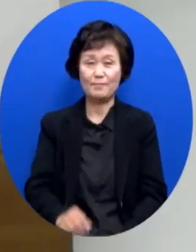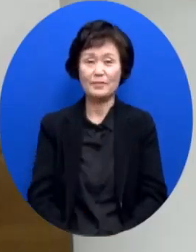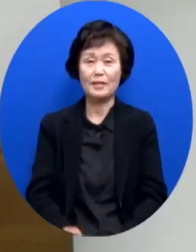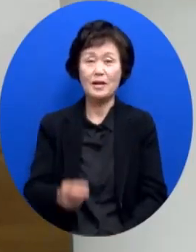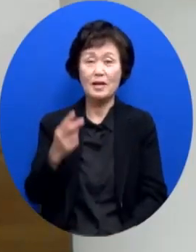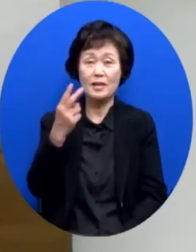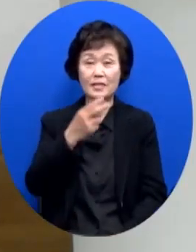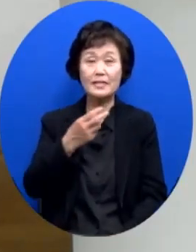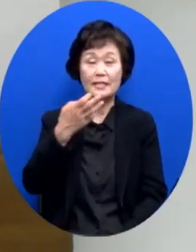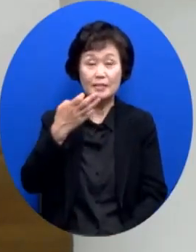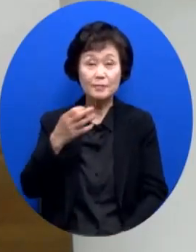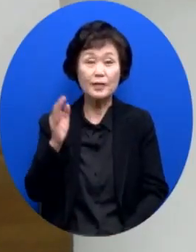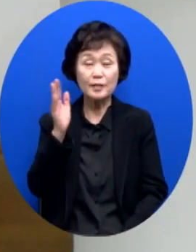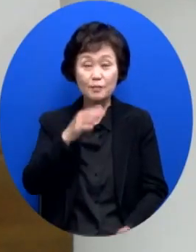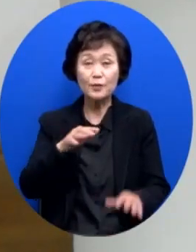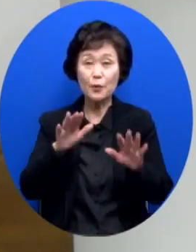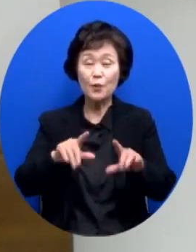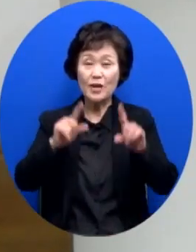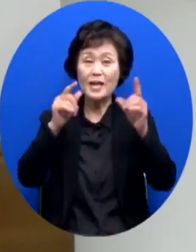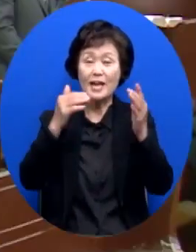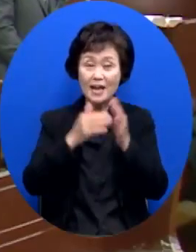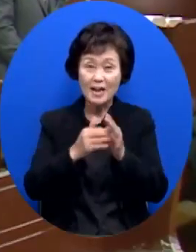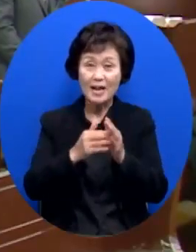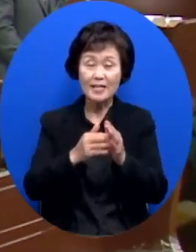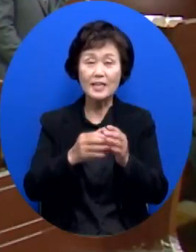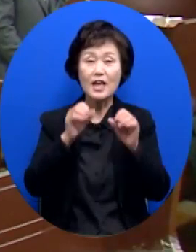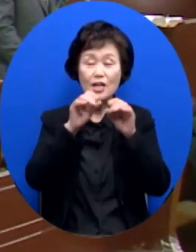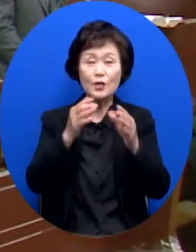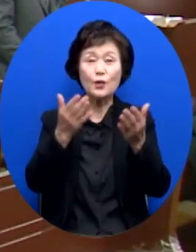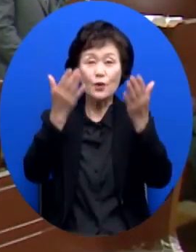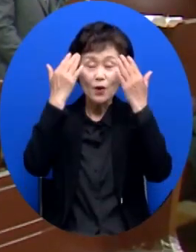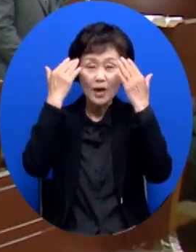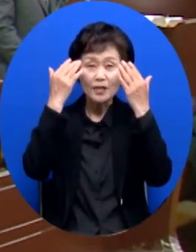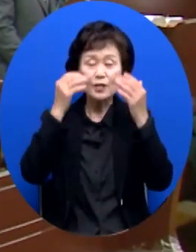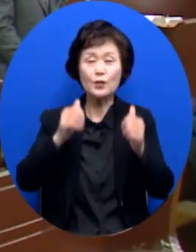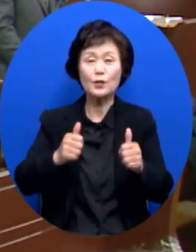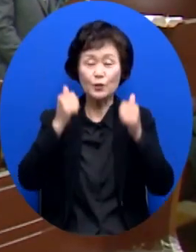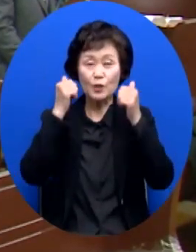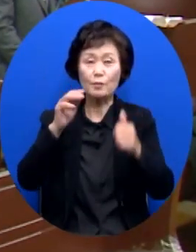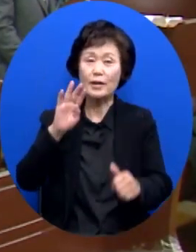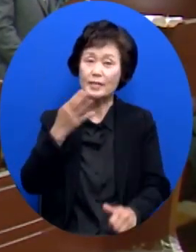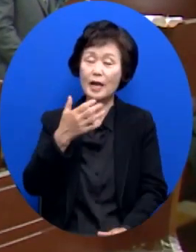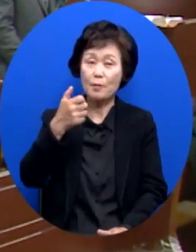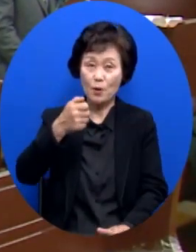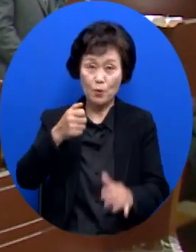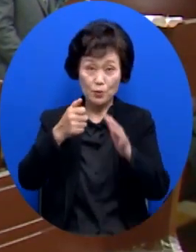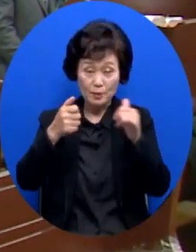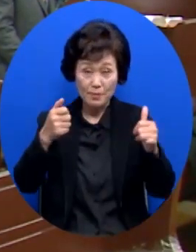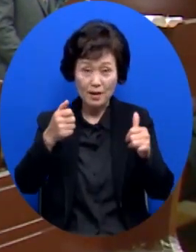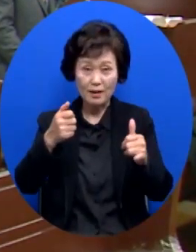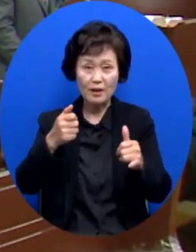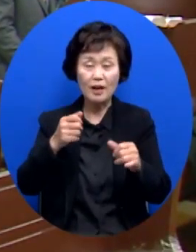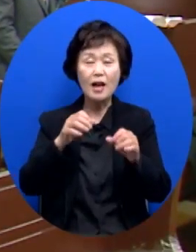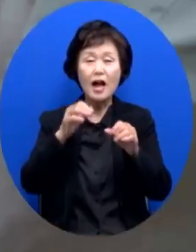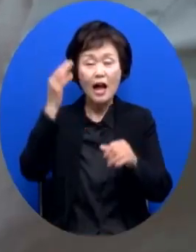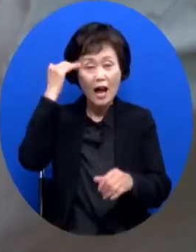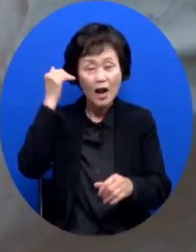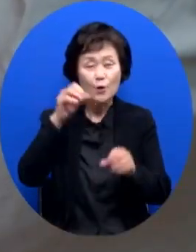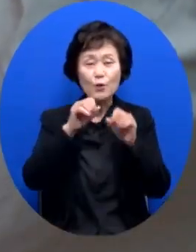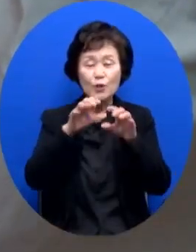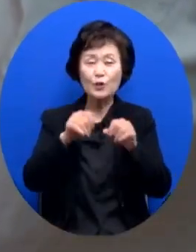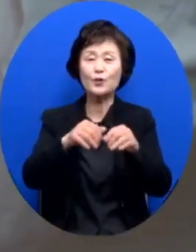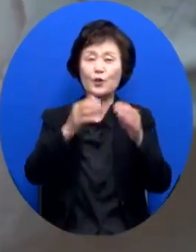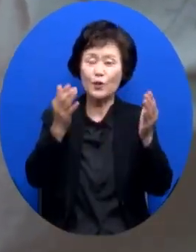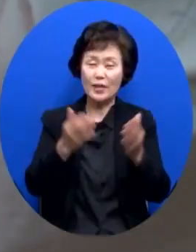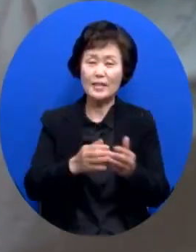경북 시니어 선교학교를 수료한 450명은 국내외에서 한국어 교사와 선교사, 선교단체 참여 등 다양한